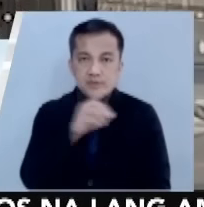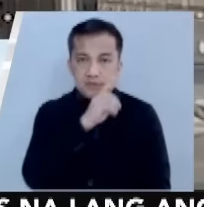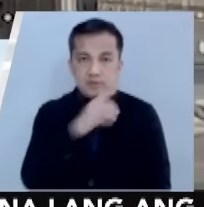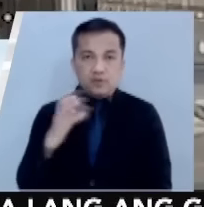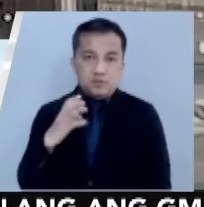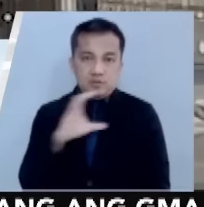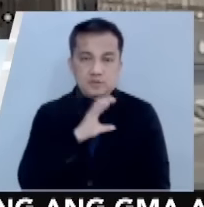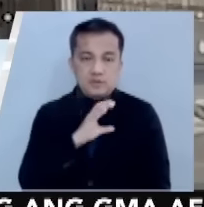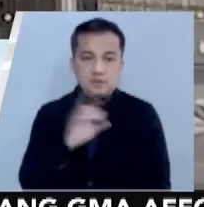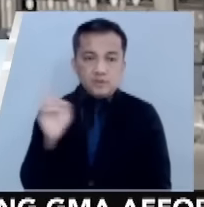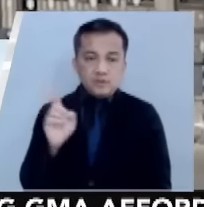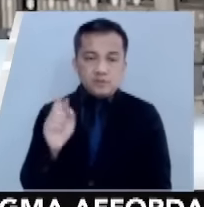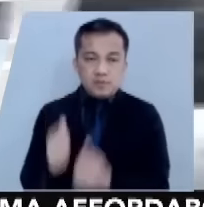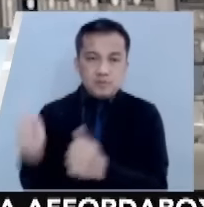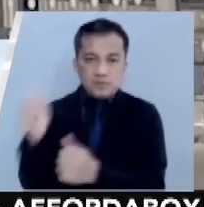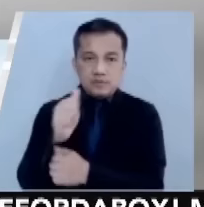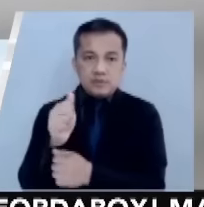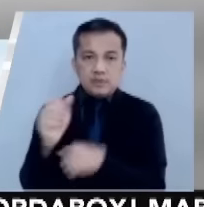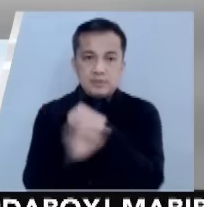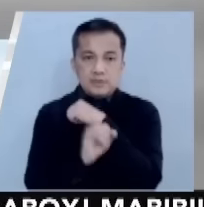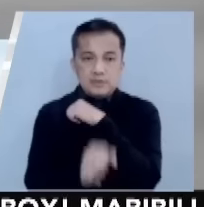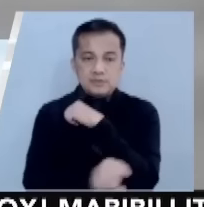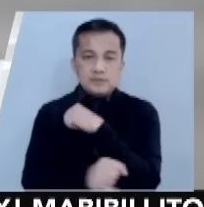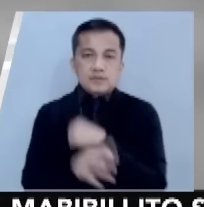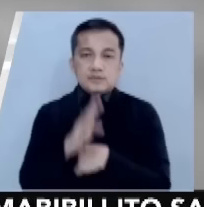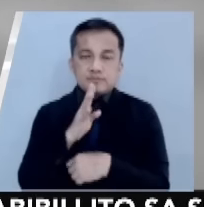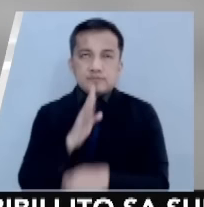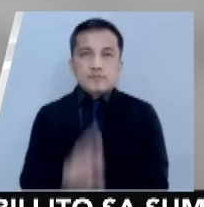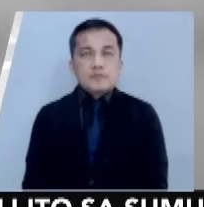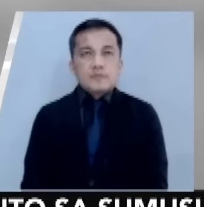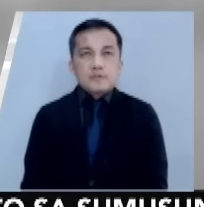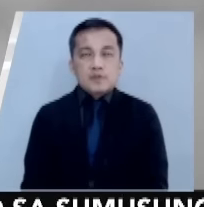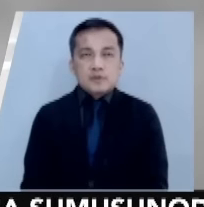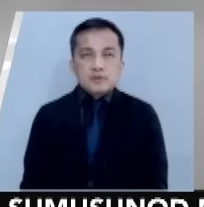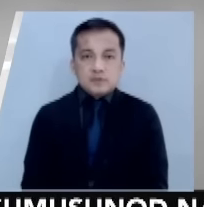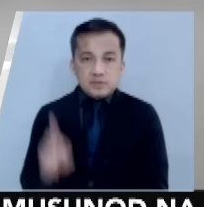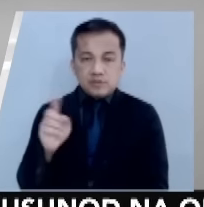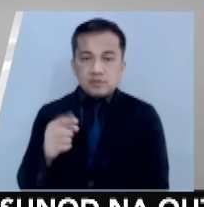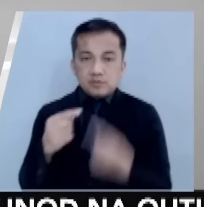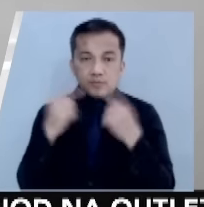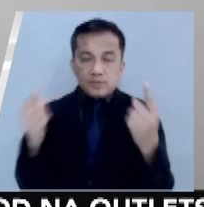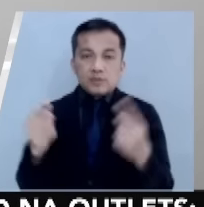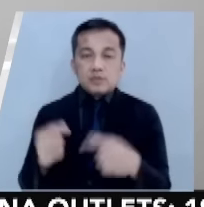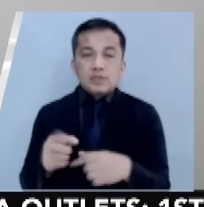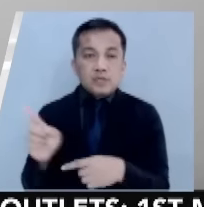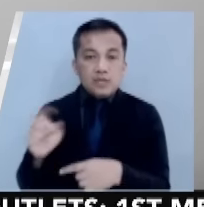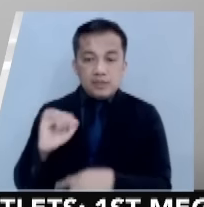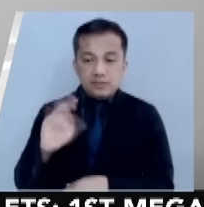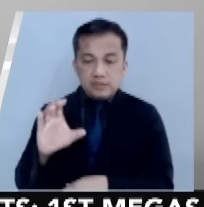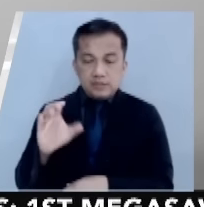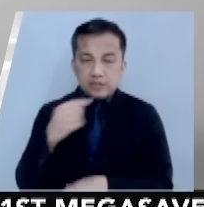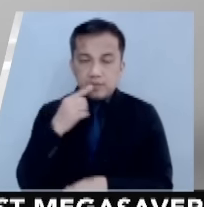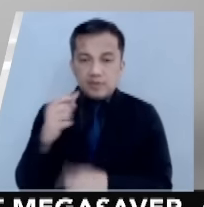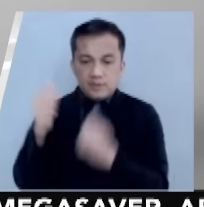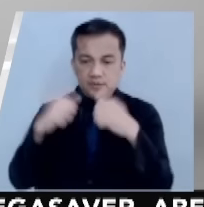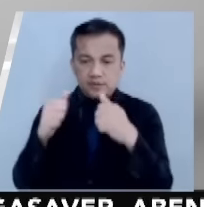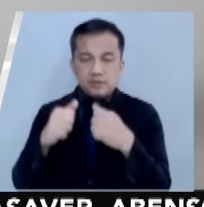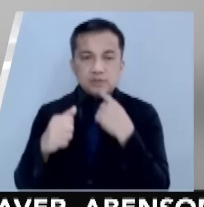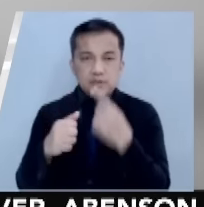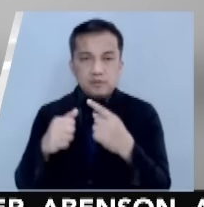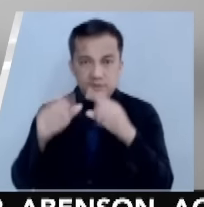ang pamunuan ng Iglesia ni Cristo. Sa opisyal na pahayag, sinabi ng INC na pabor sila sa sinabi ni Pangulong